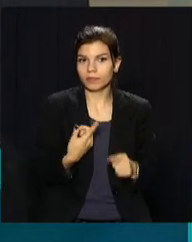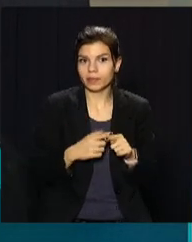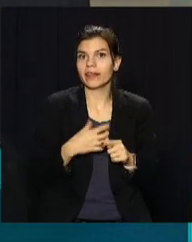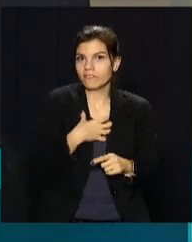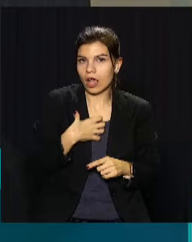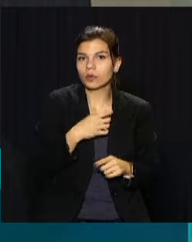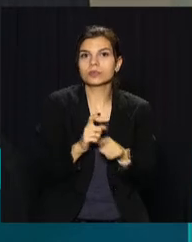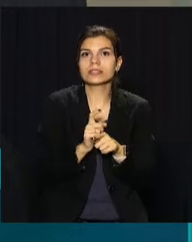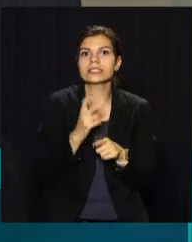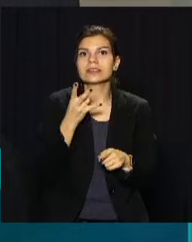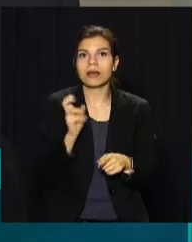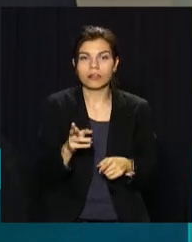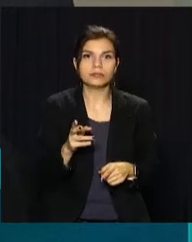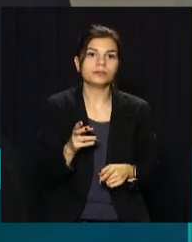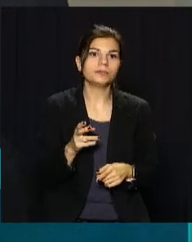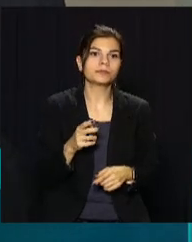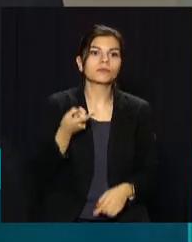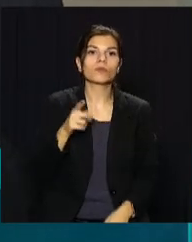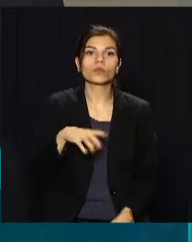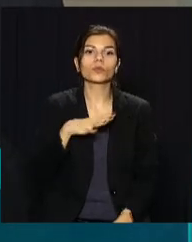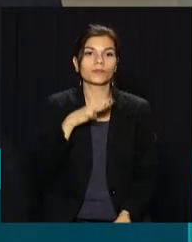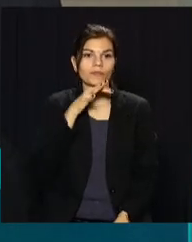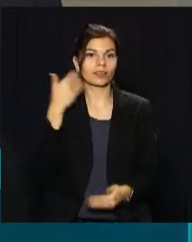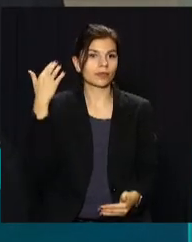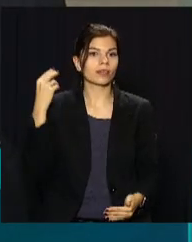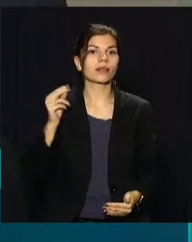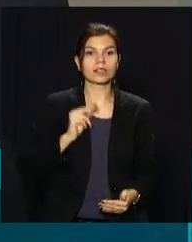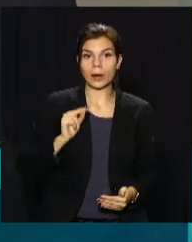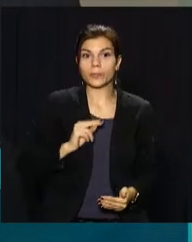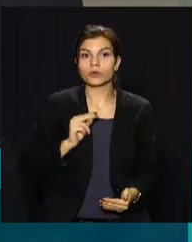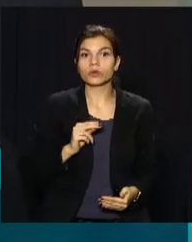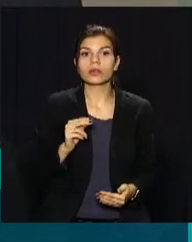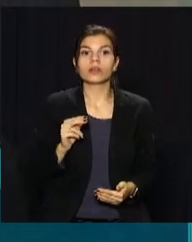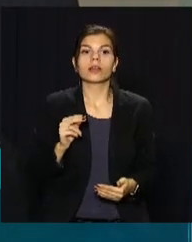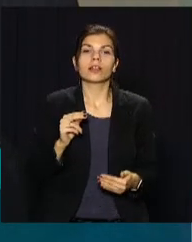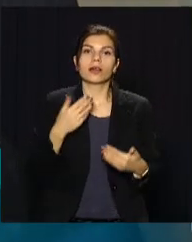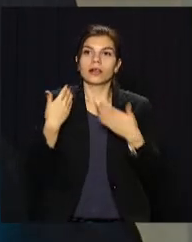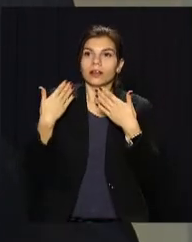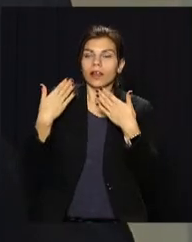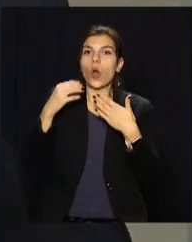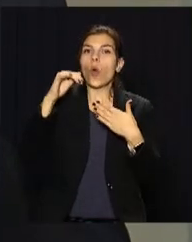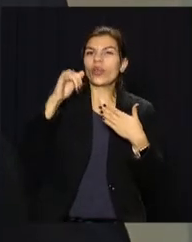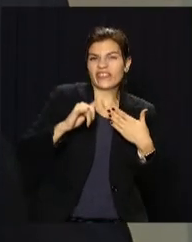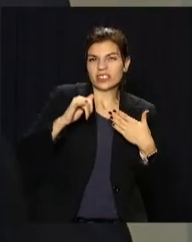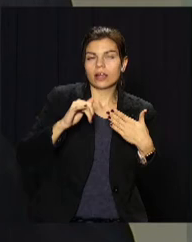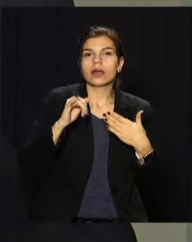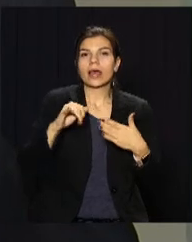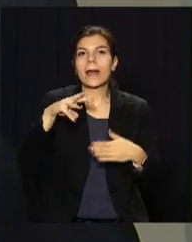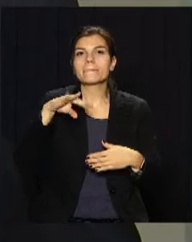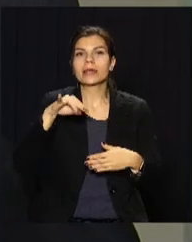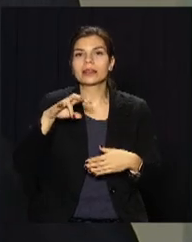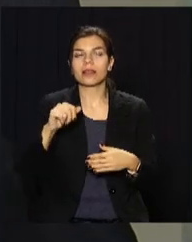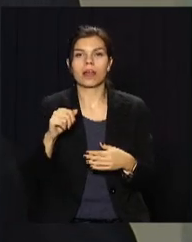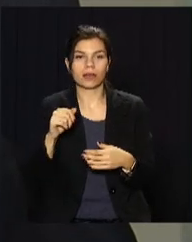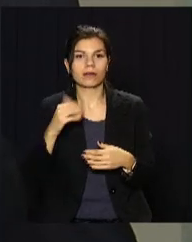є знаком, символом того співробітництва, яке налагоджується між університетом та митною